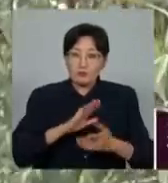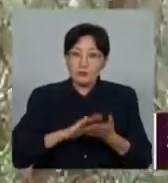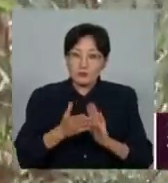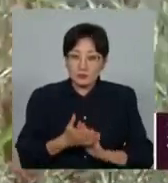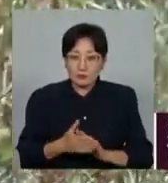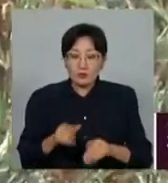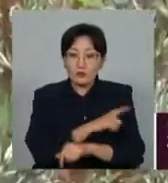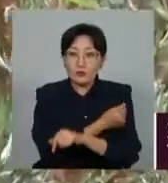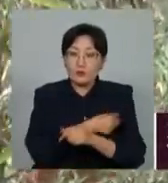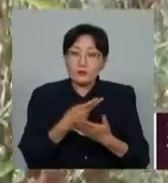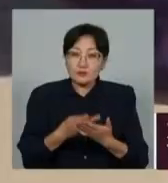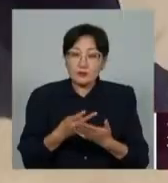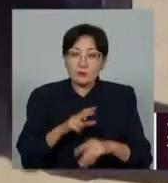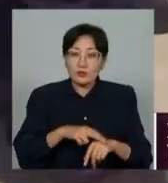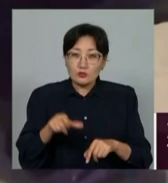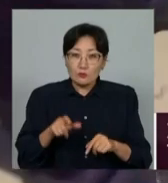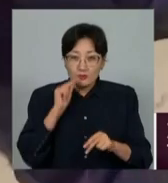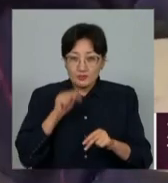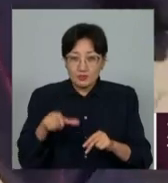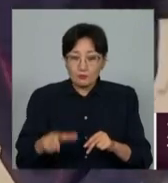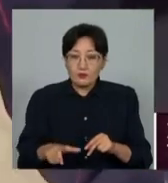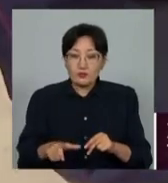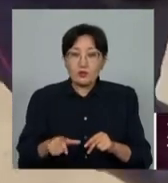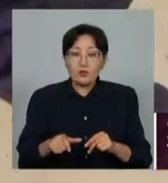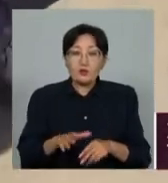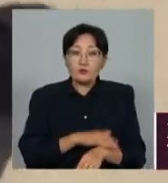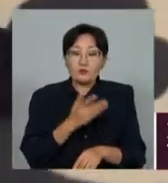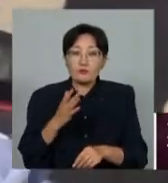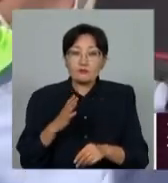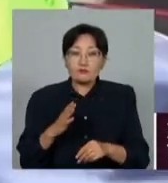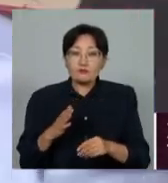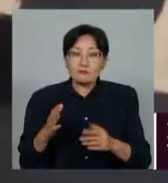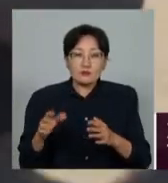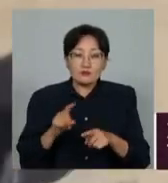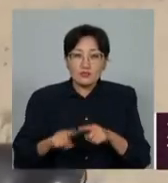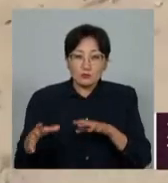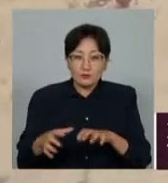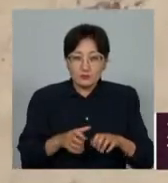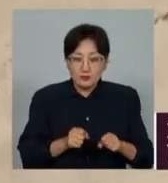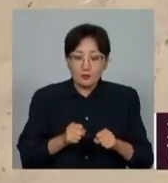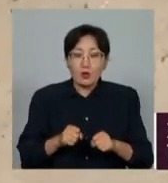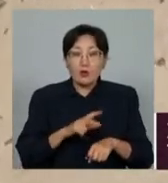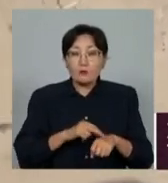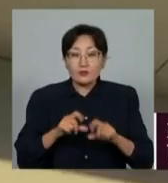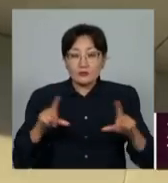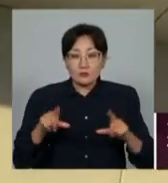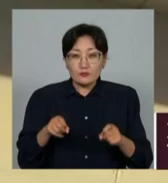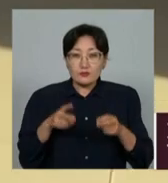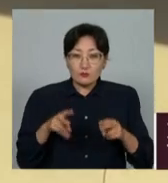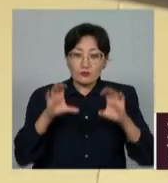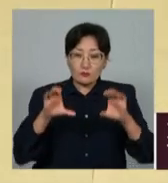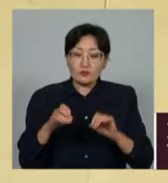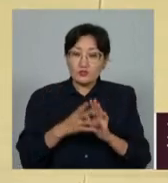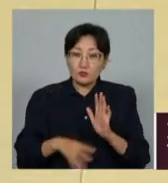алған, ауруханада жатыр. Тәртіп сақшылары күдікті азаматты көп ұзатпай қолға түсірді. Қалалық полиция департаменті қазір қылмыстық